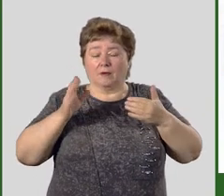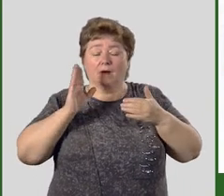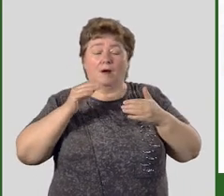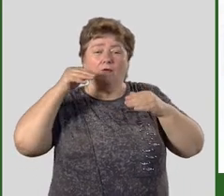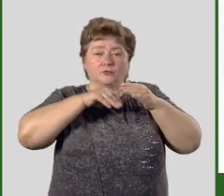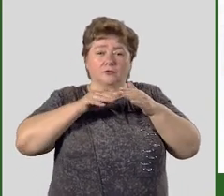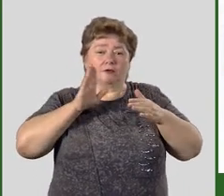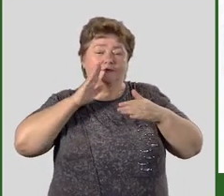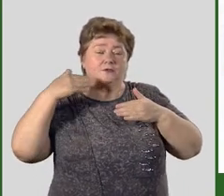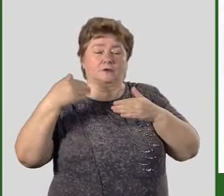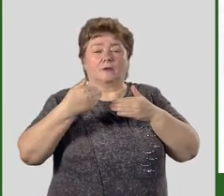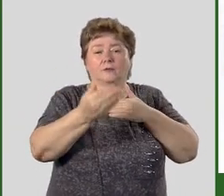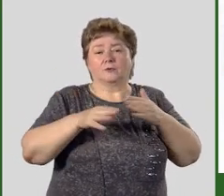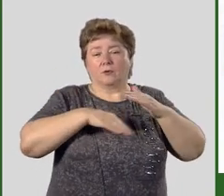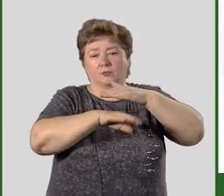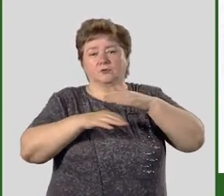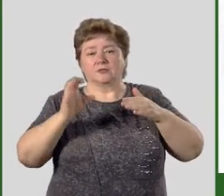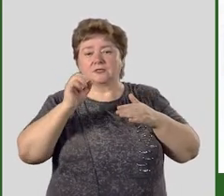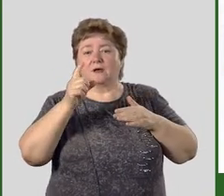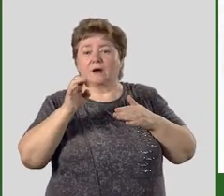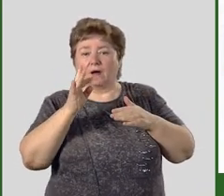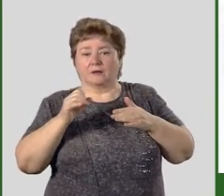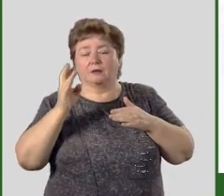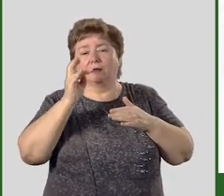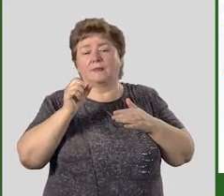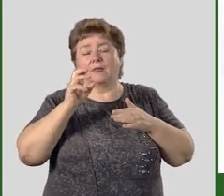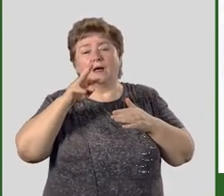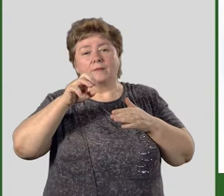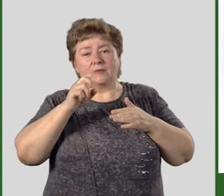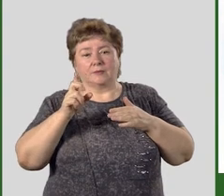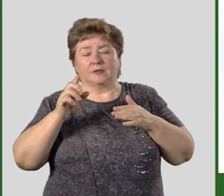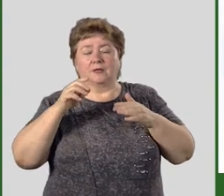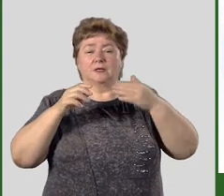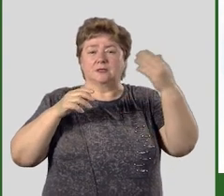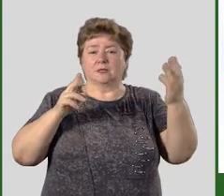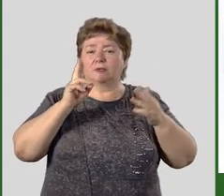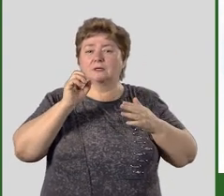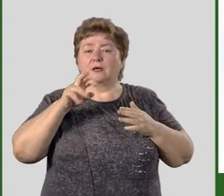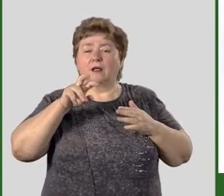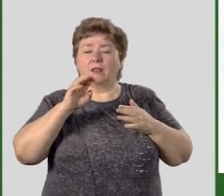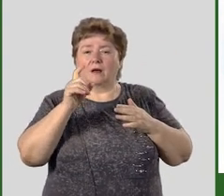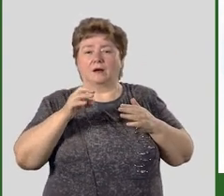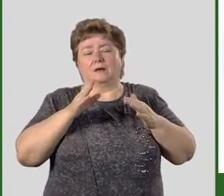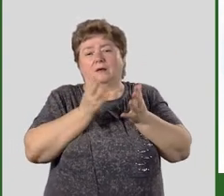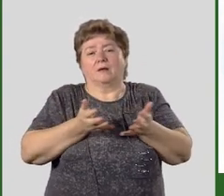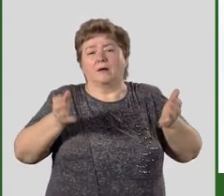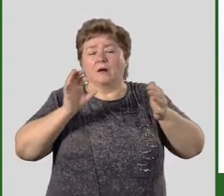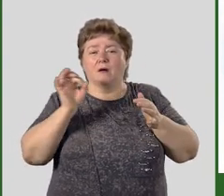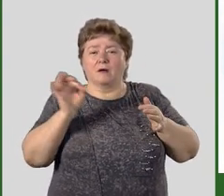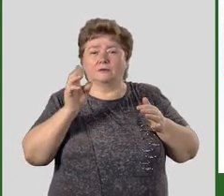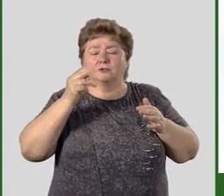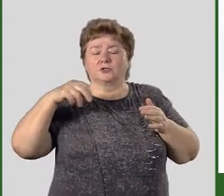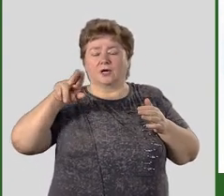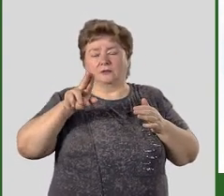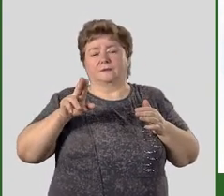Востока относятся пустыни Сахара, Намиб, Запад Калахари и бассейн озера